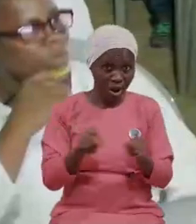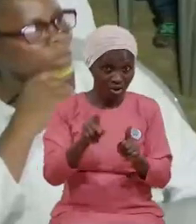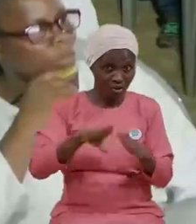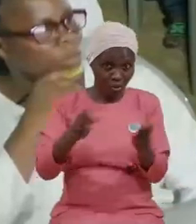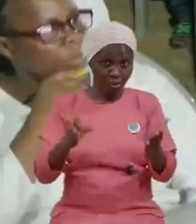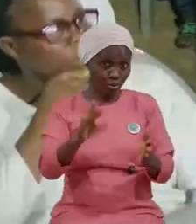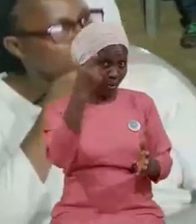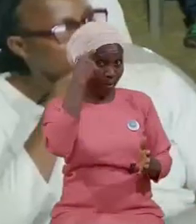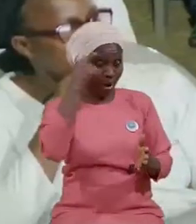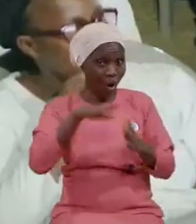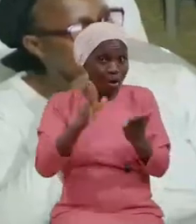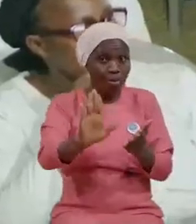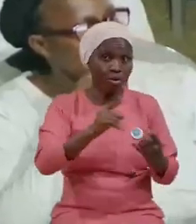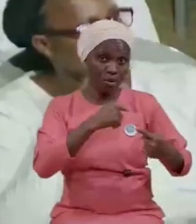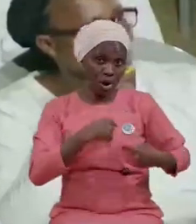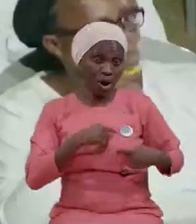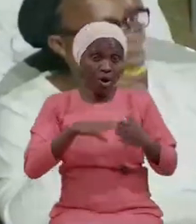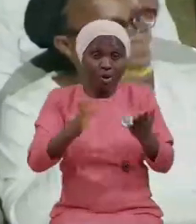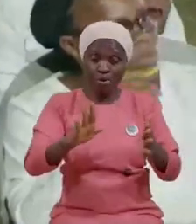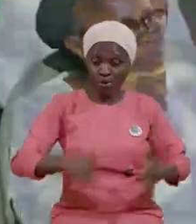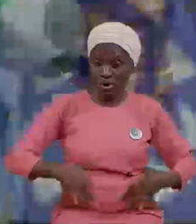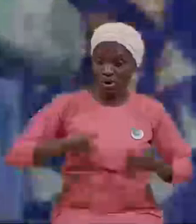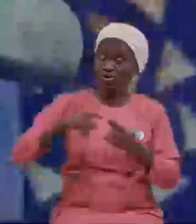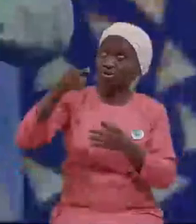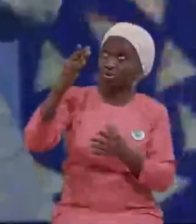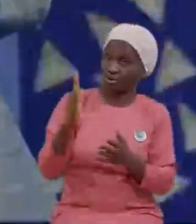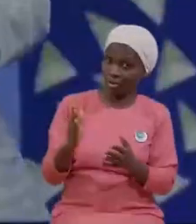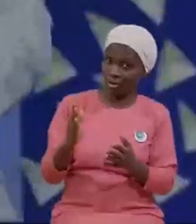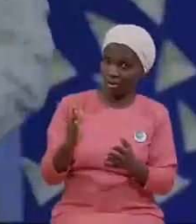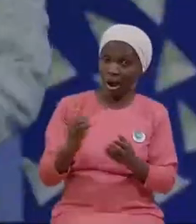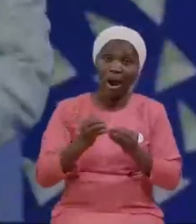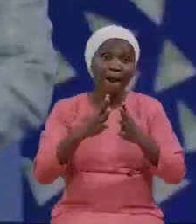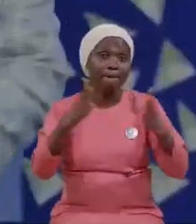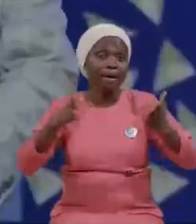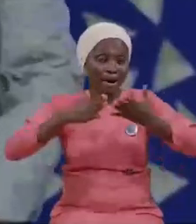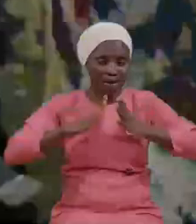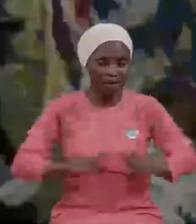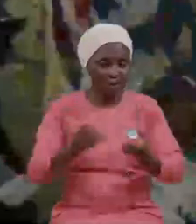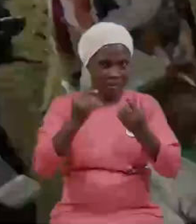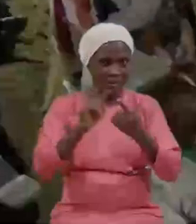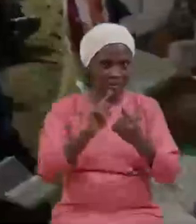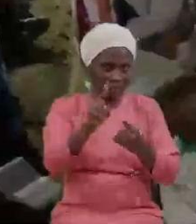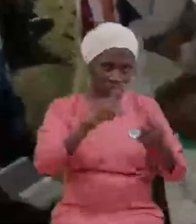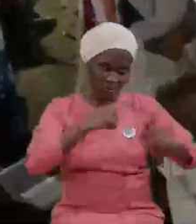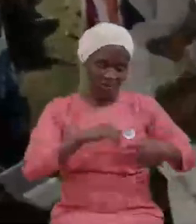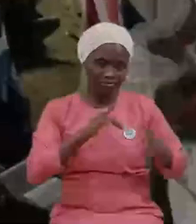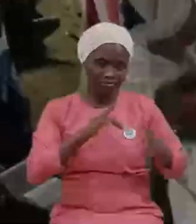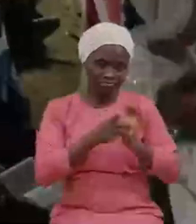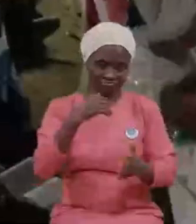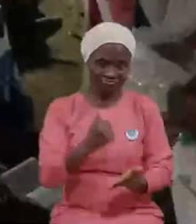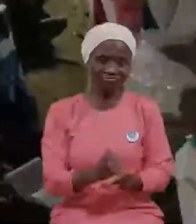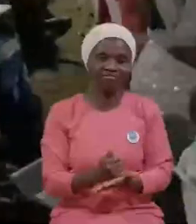Comme tu ouvres ton cœur, ta pensée, ton esprit au Seigneur, la paix abondante viendra dans ton cœur.